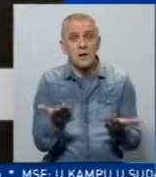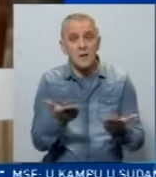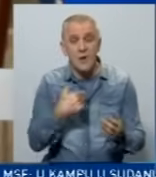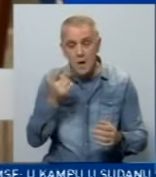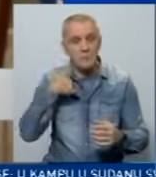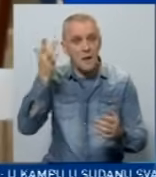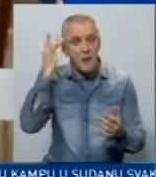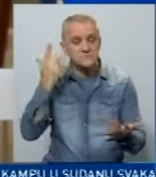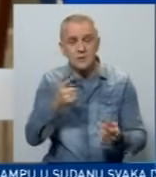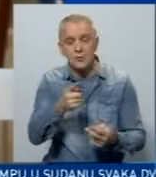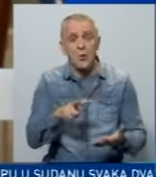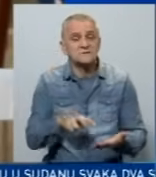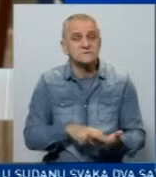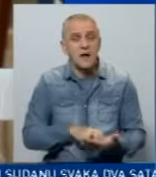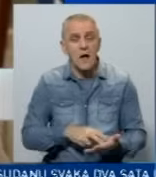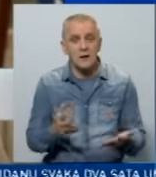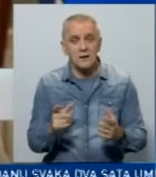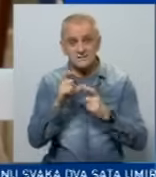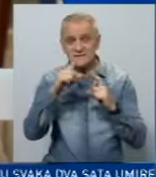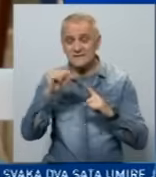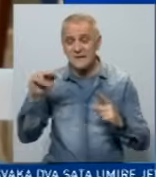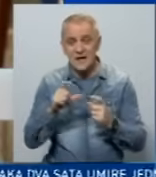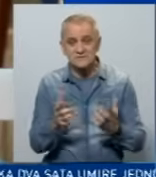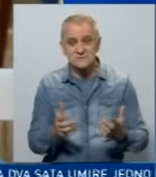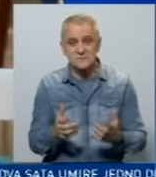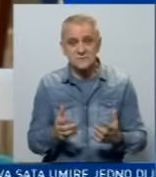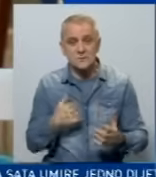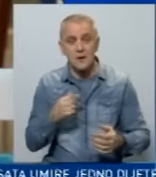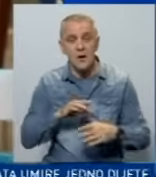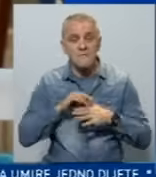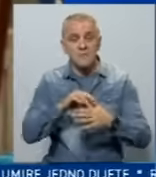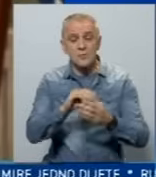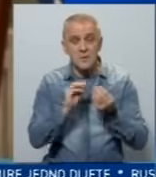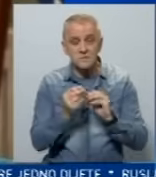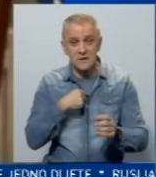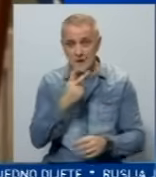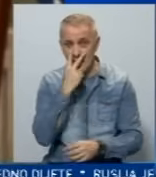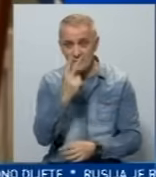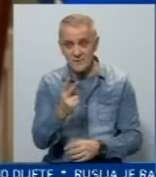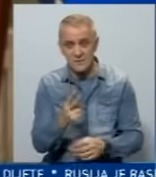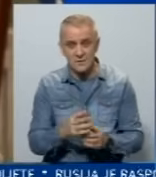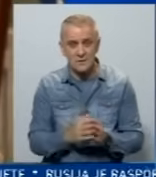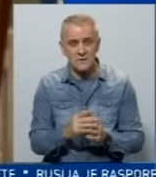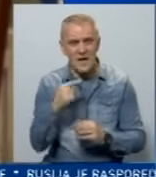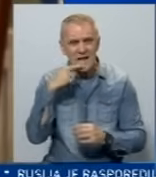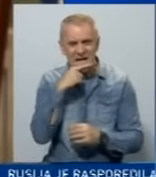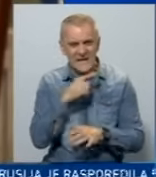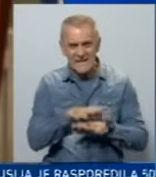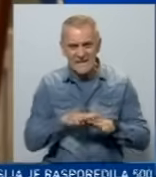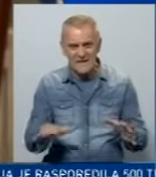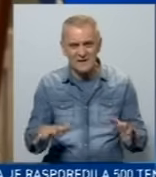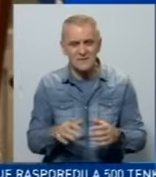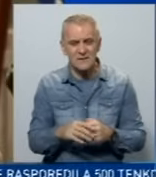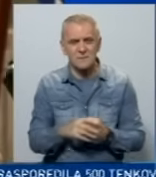to je strah i stres bio. Kad mi je pošao da vodi po pijaci, kad sam vidjela sve, toliko krv i